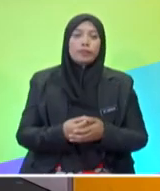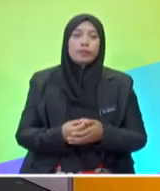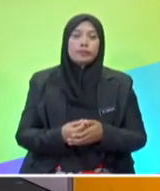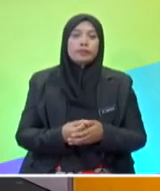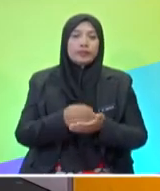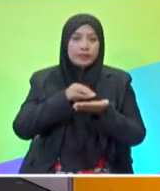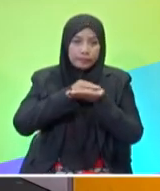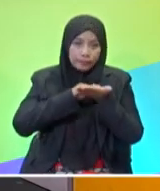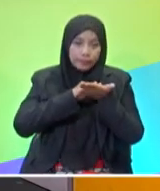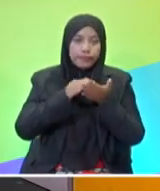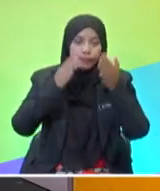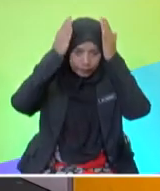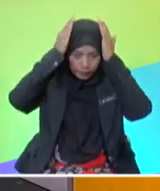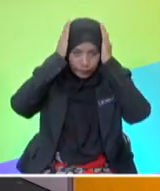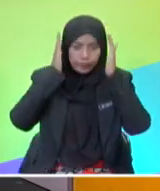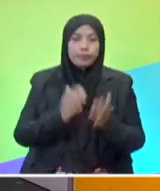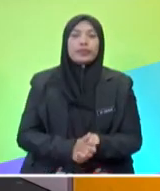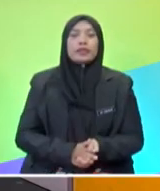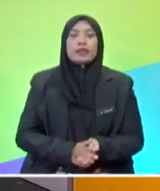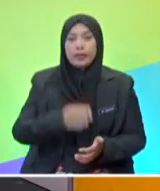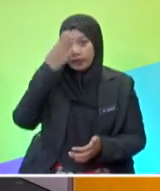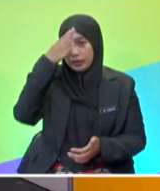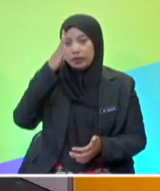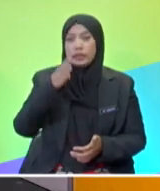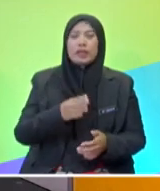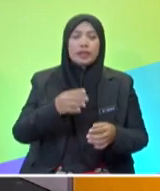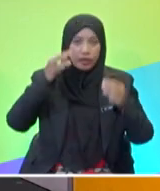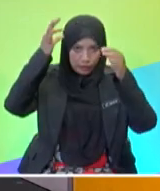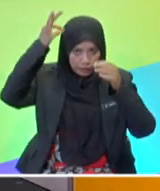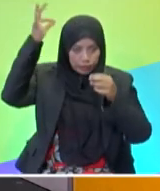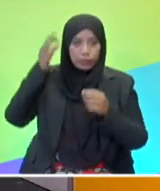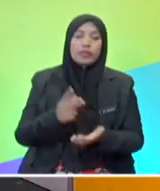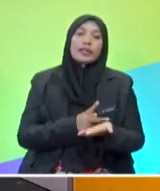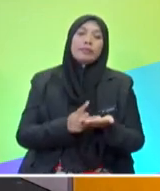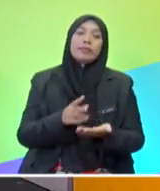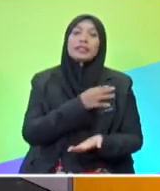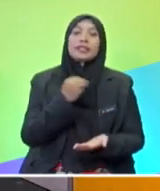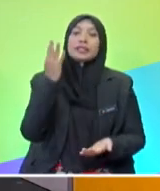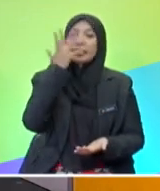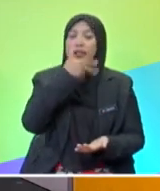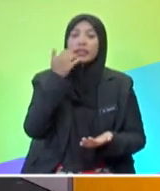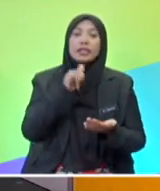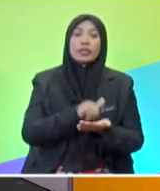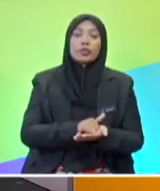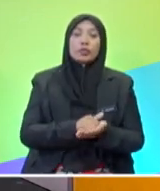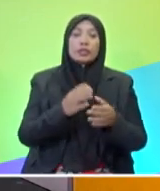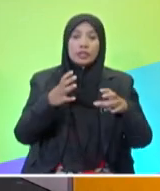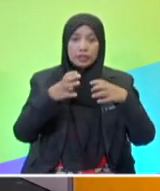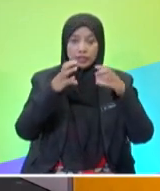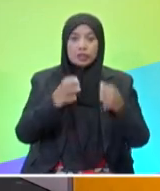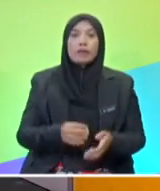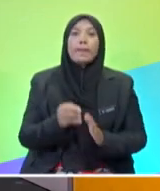apalah kan. Itu pun bagi rambut kita kemas, cantik. Okey. Itu adalah cara-cara